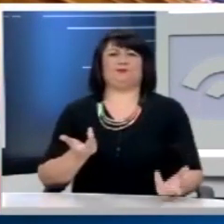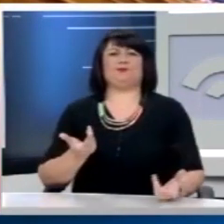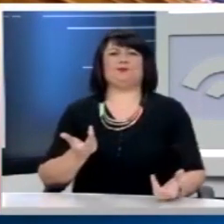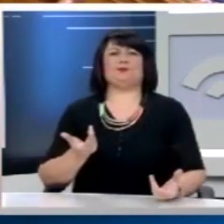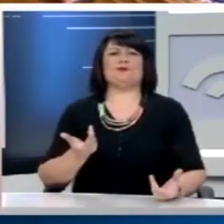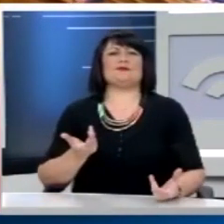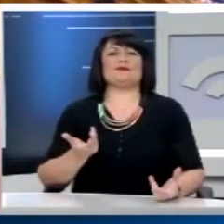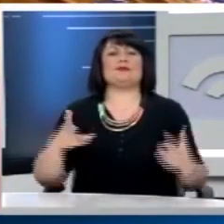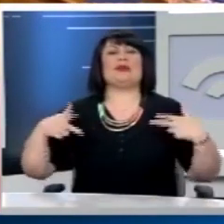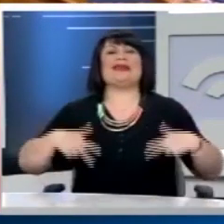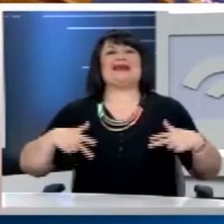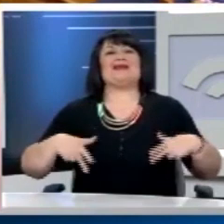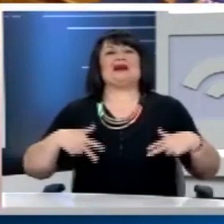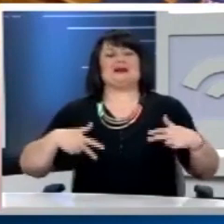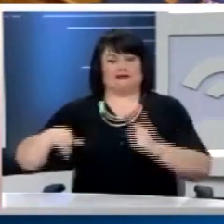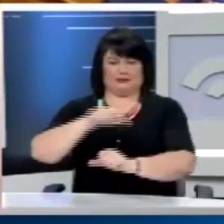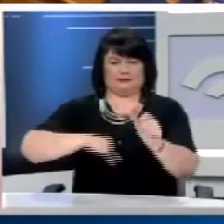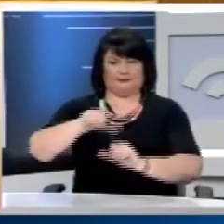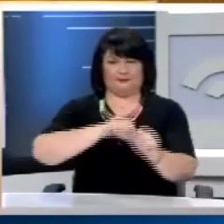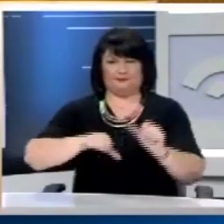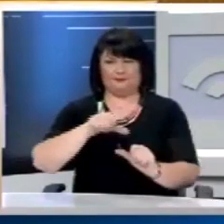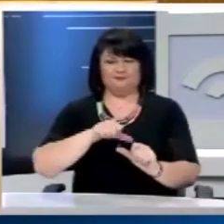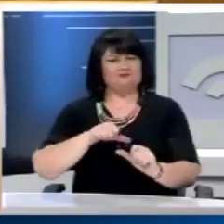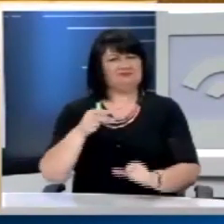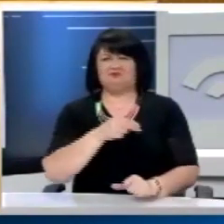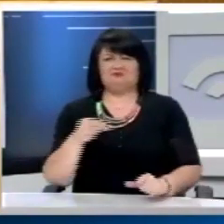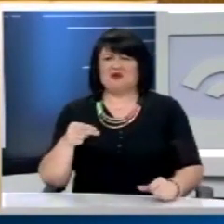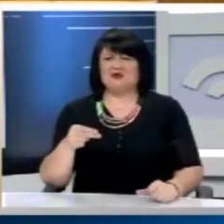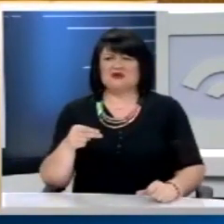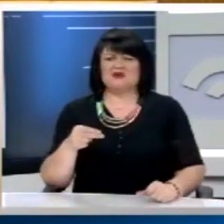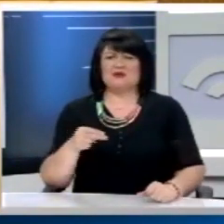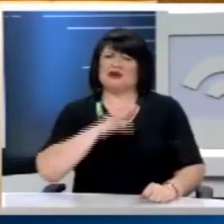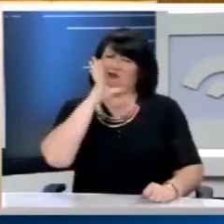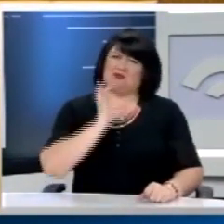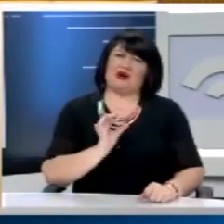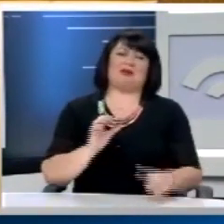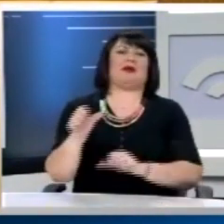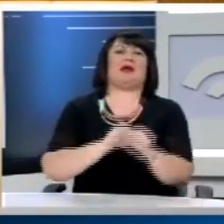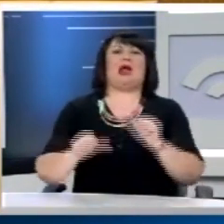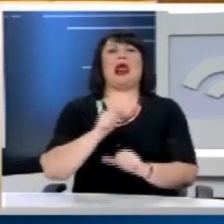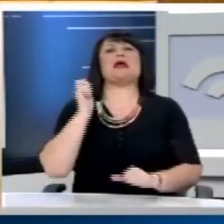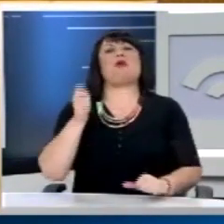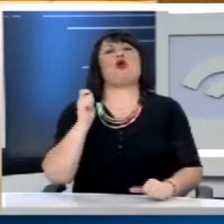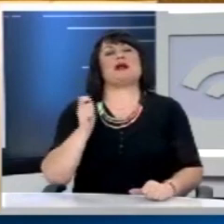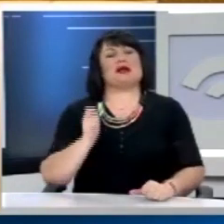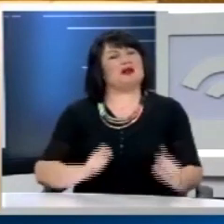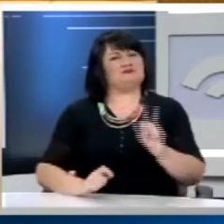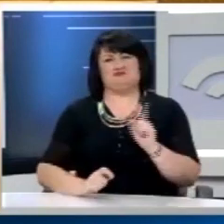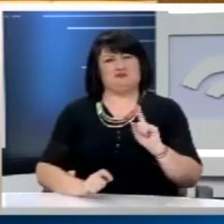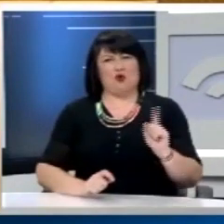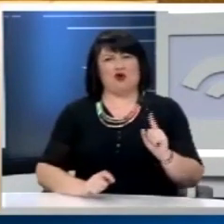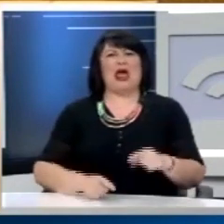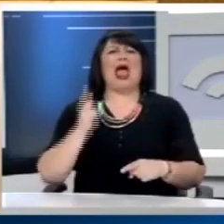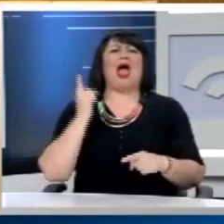η κυβερνητική εναλλαγή δεν θα σημάνει και ουσιαστική αλλαγή πολιτικής, αλλά